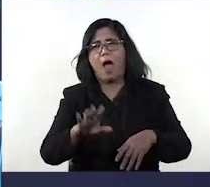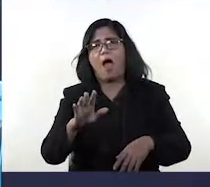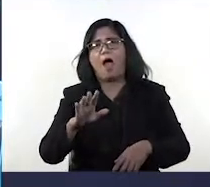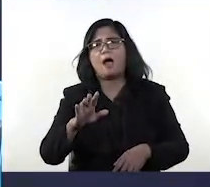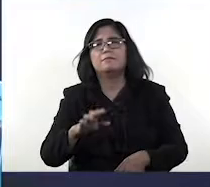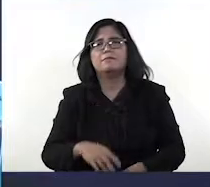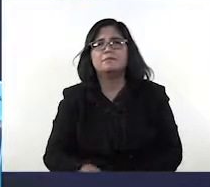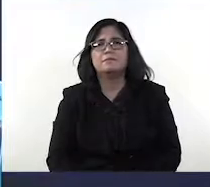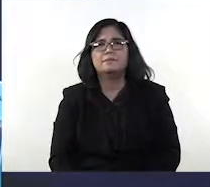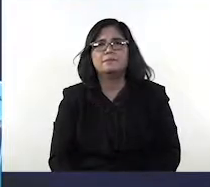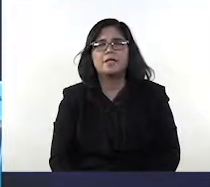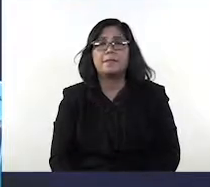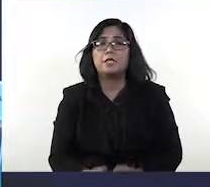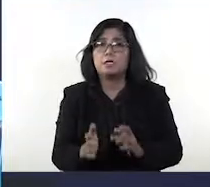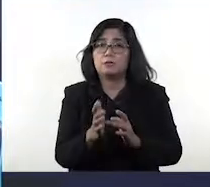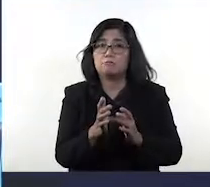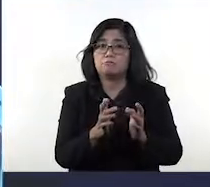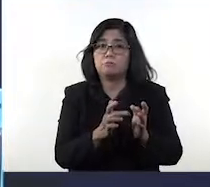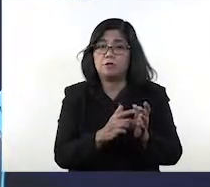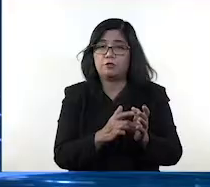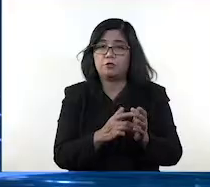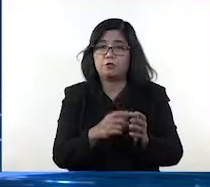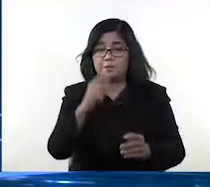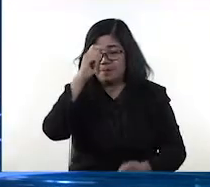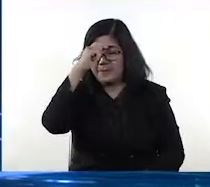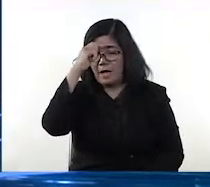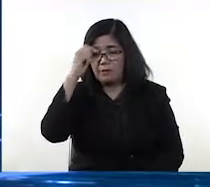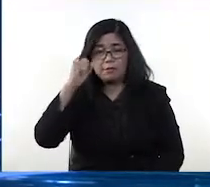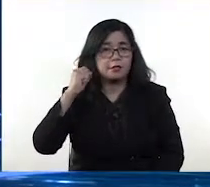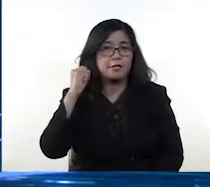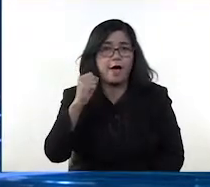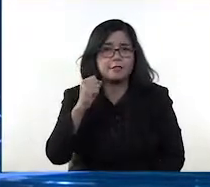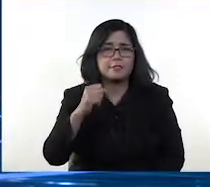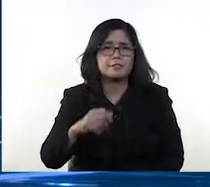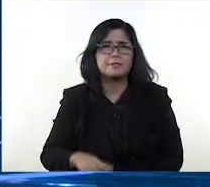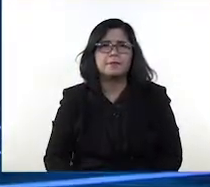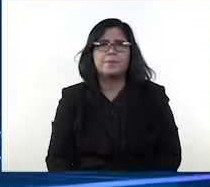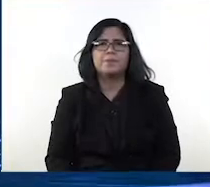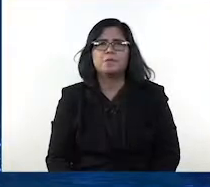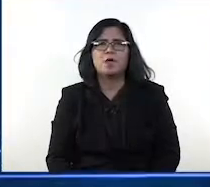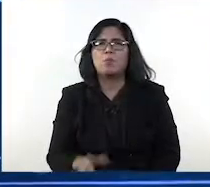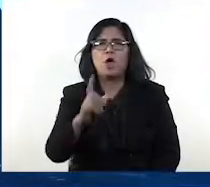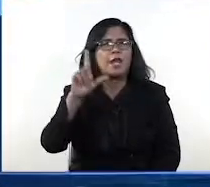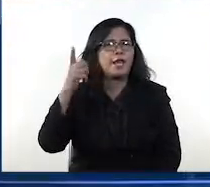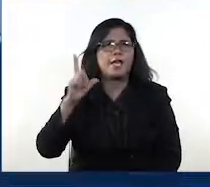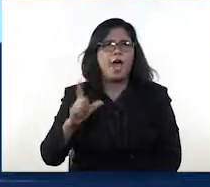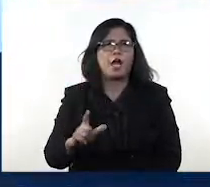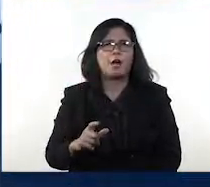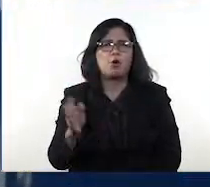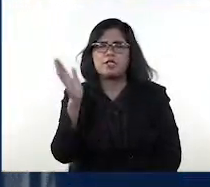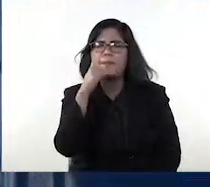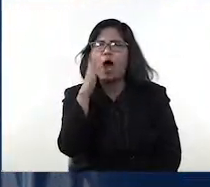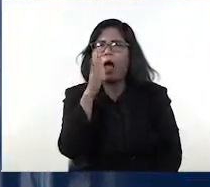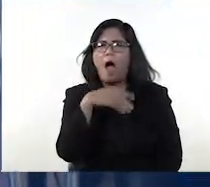Hai tapi dia tetap Tuhan yang tegas tapi bijaksana dia bukan Tegas yang liar dia bukan Tegas yang